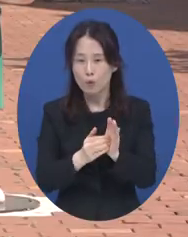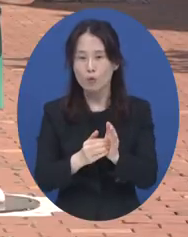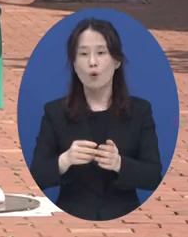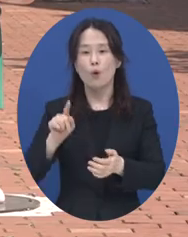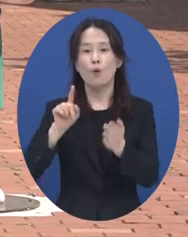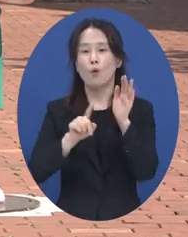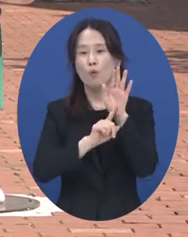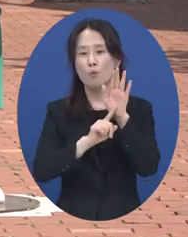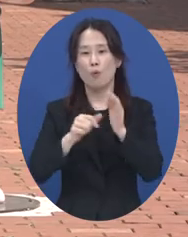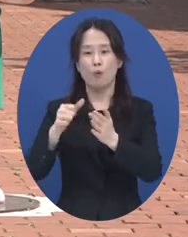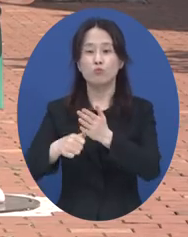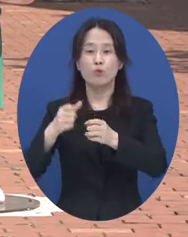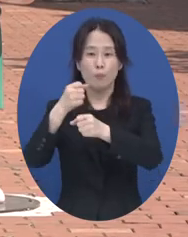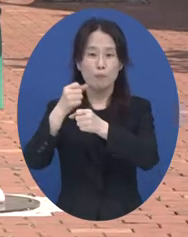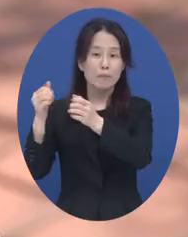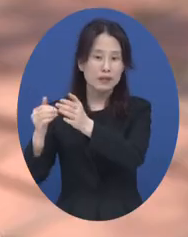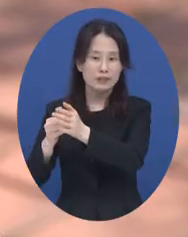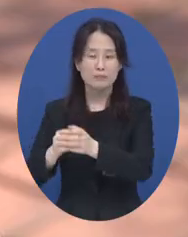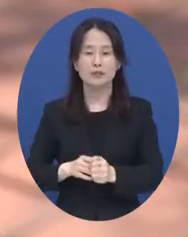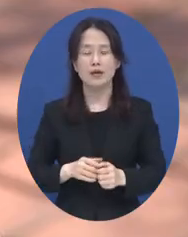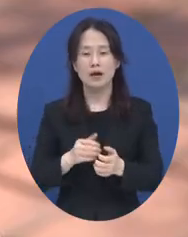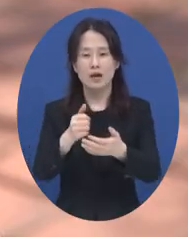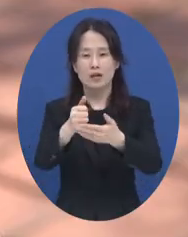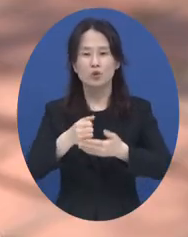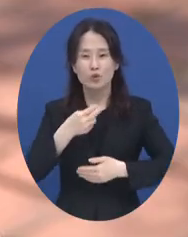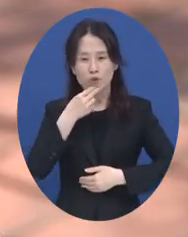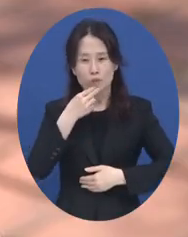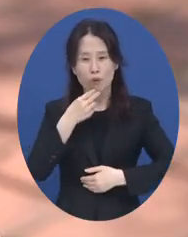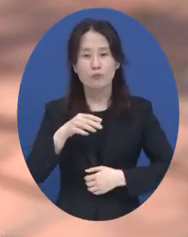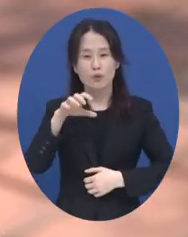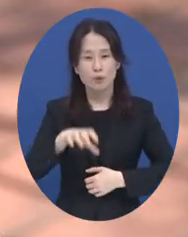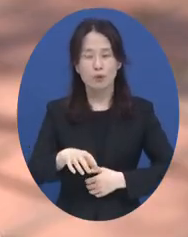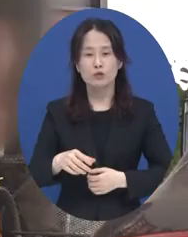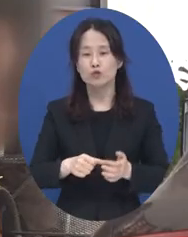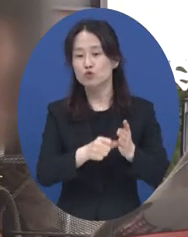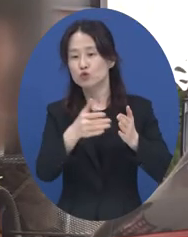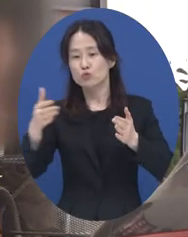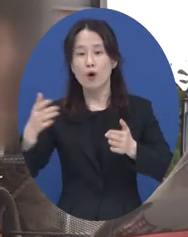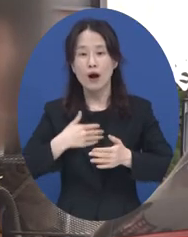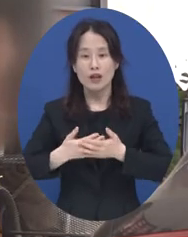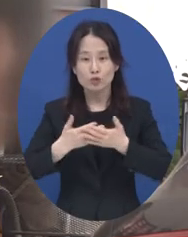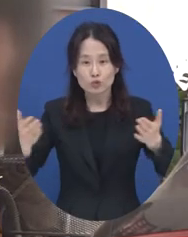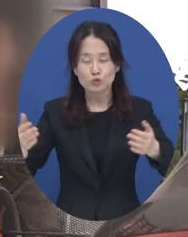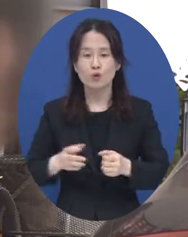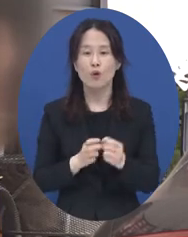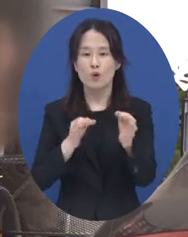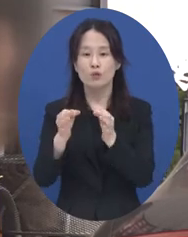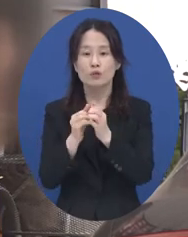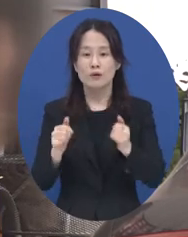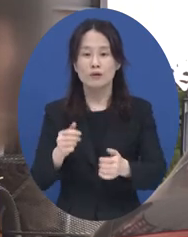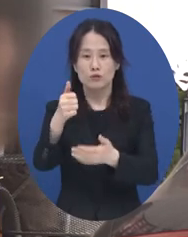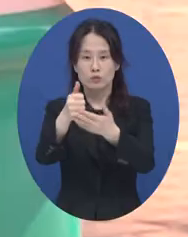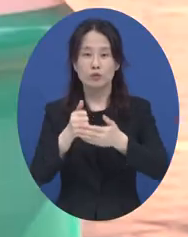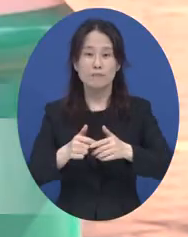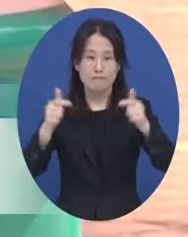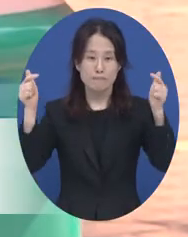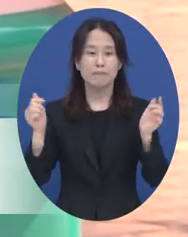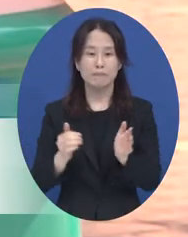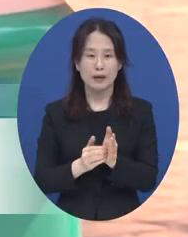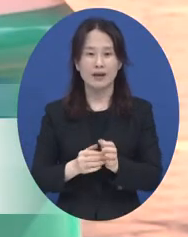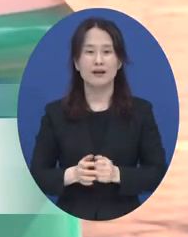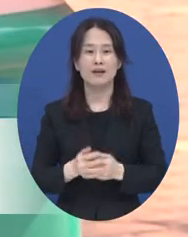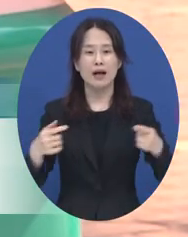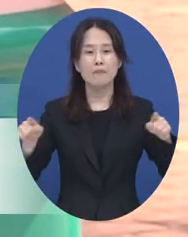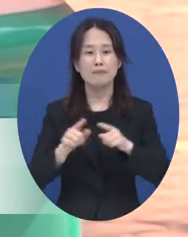을 제작했습니다 인적드문 골목이 명소로 이름을 알리면서 상권은 활기를 찾았습니다 같이 한번